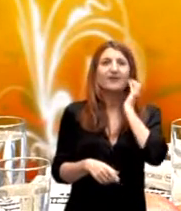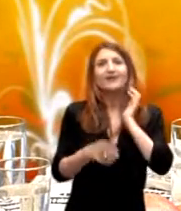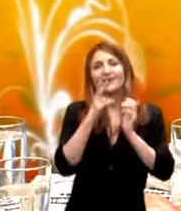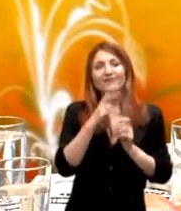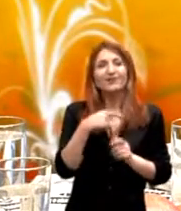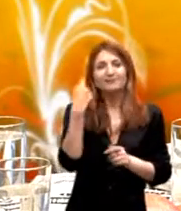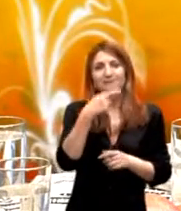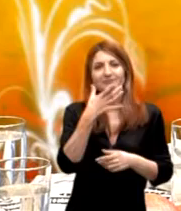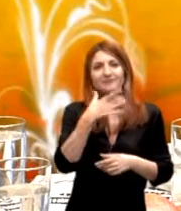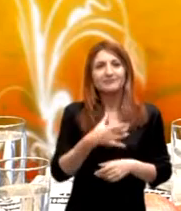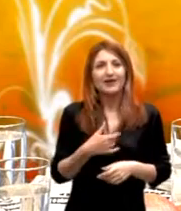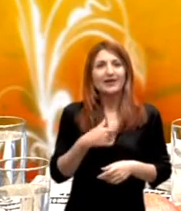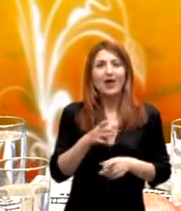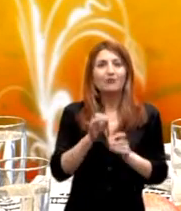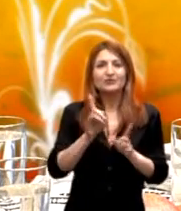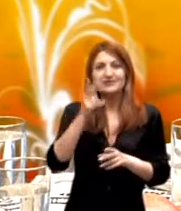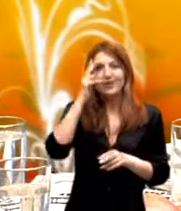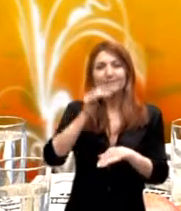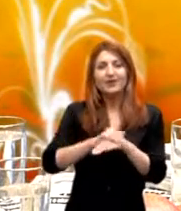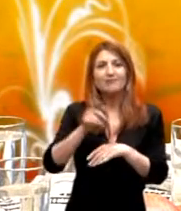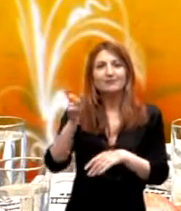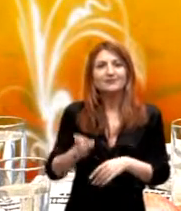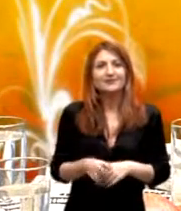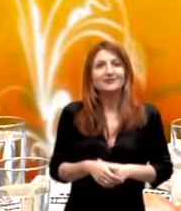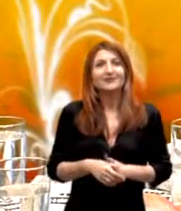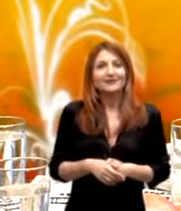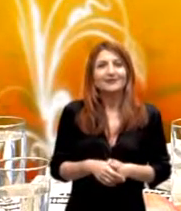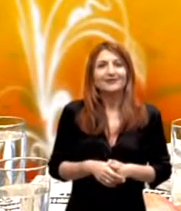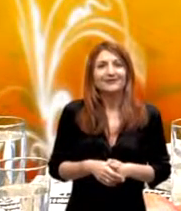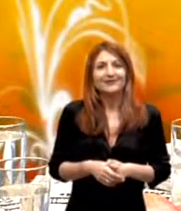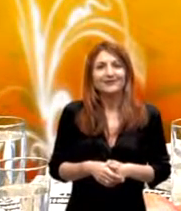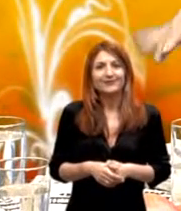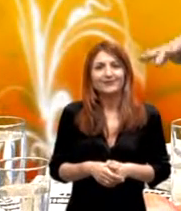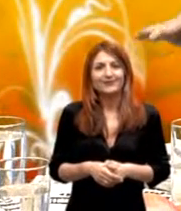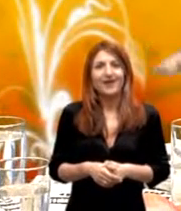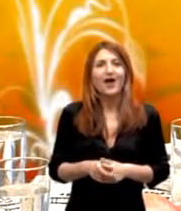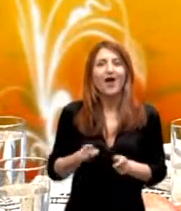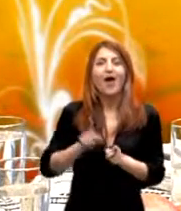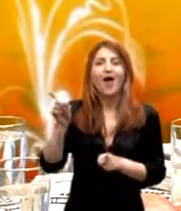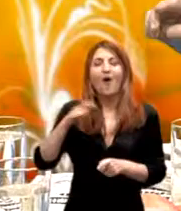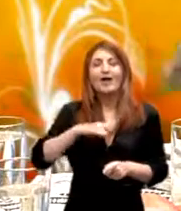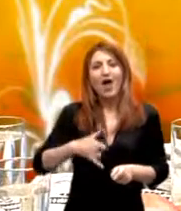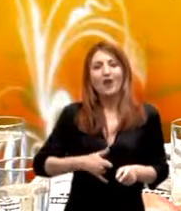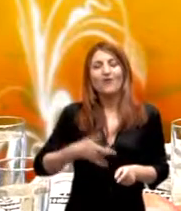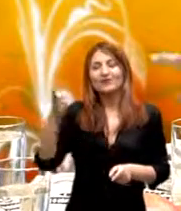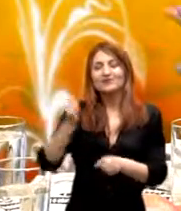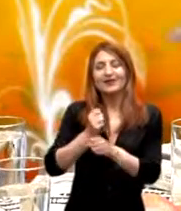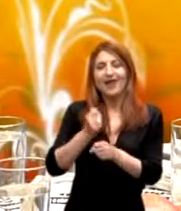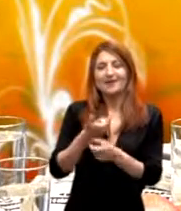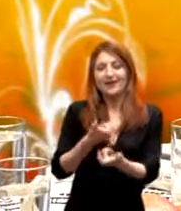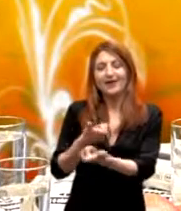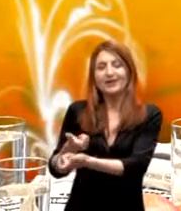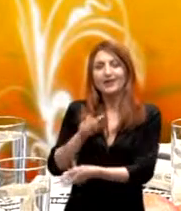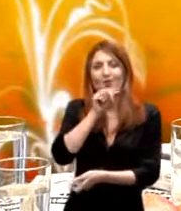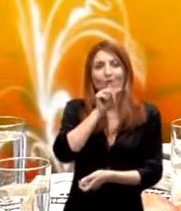kako izgledaš. Ja te prepoznala nisam. Seychelles. Bome, Seychelles, da. Seychelles i kod Karlovca s kokoškama, jel da? E,